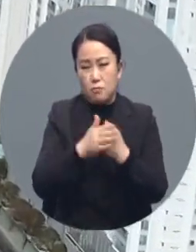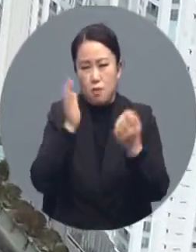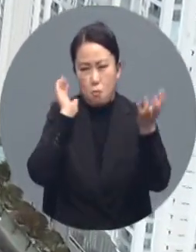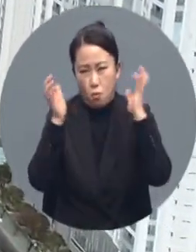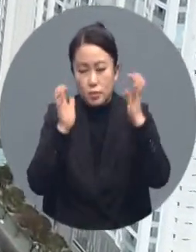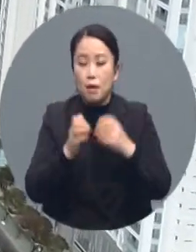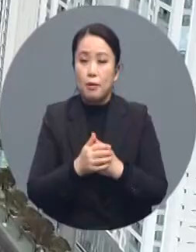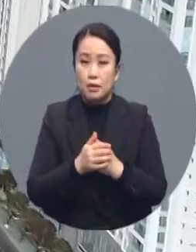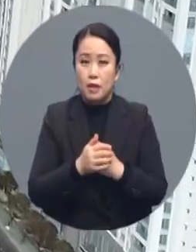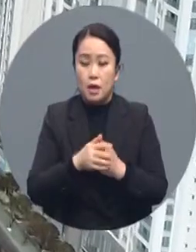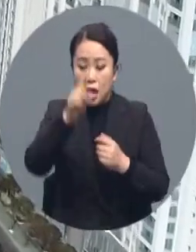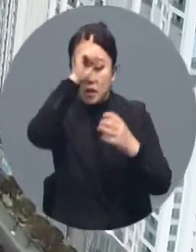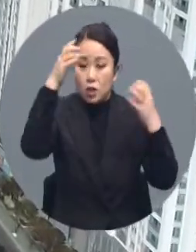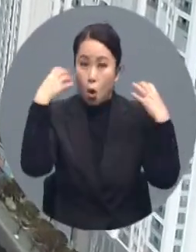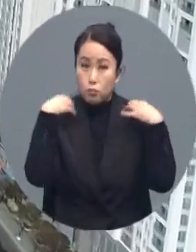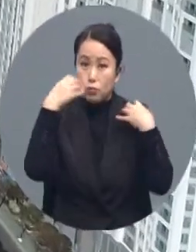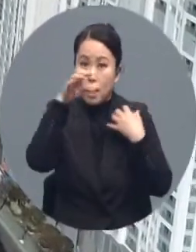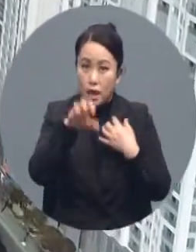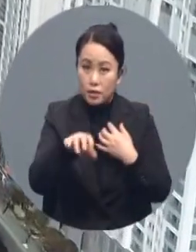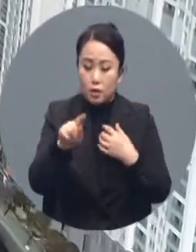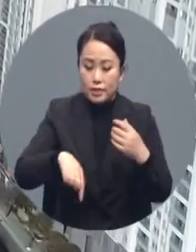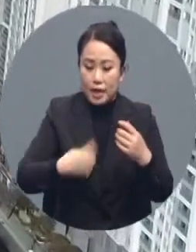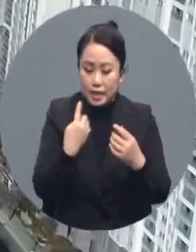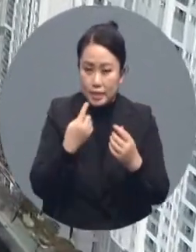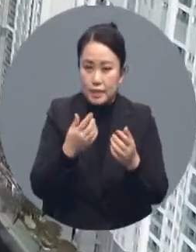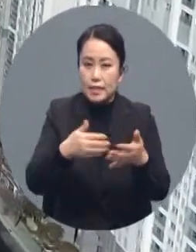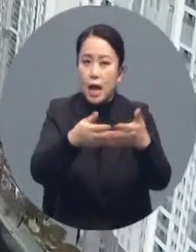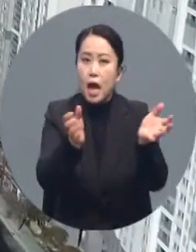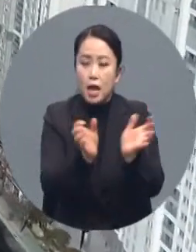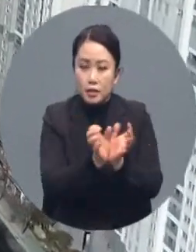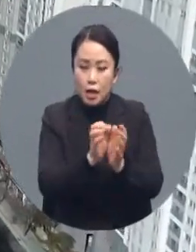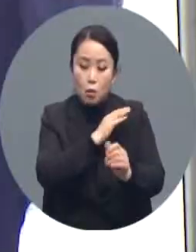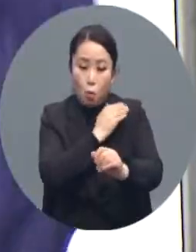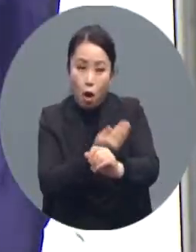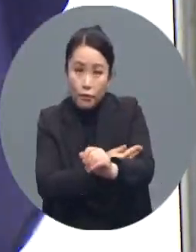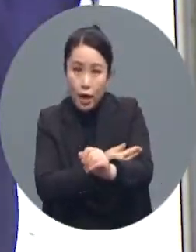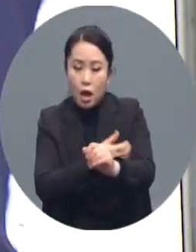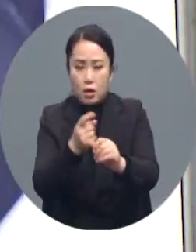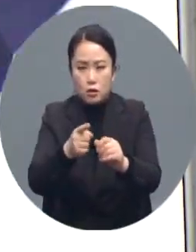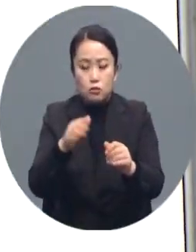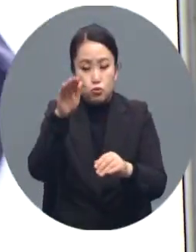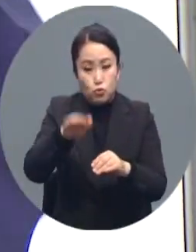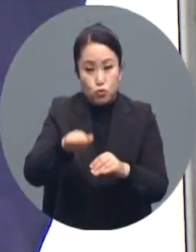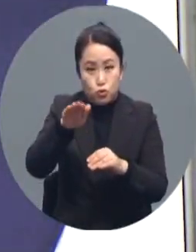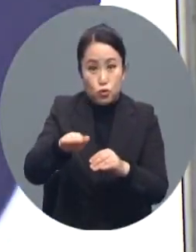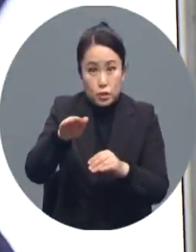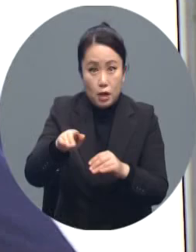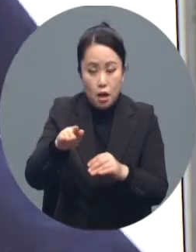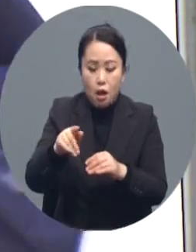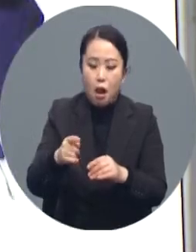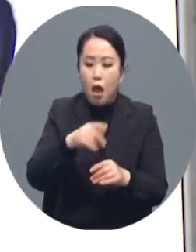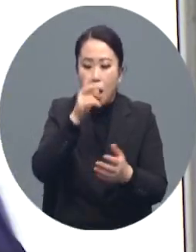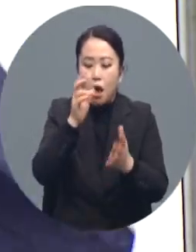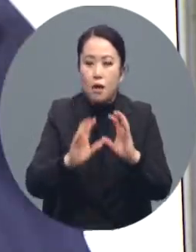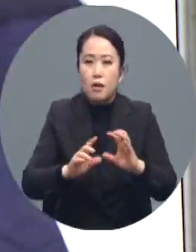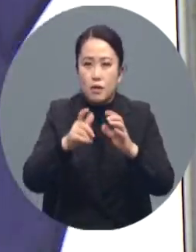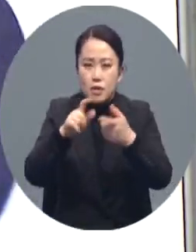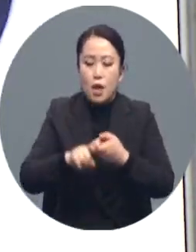또 자치단체의 권한과 재정을 연방제 수준으로 강화하는 방안도 내년 초에 발표할 예정이어서